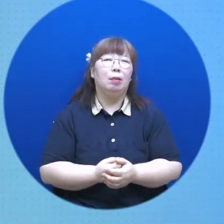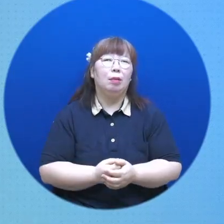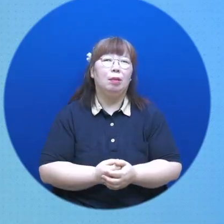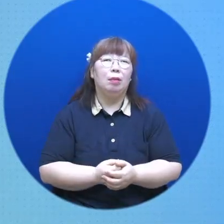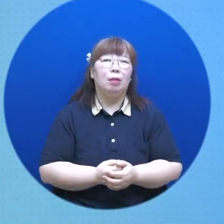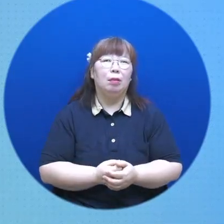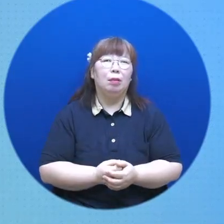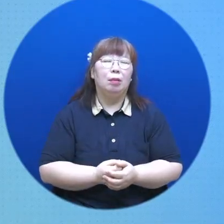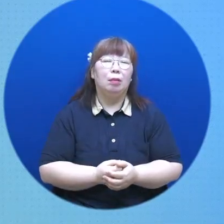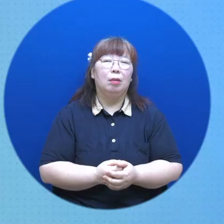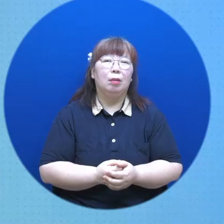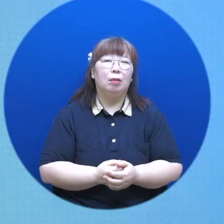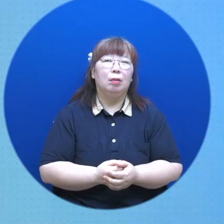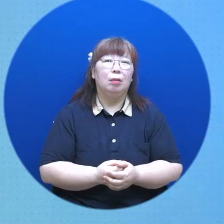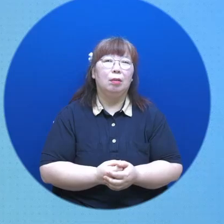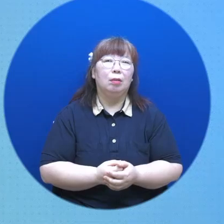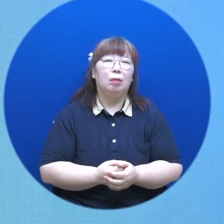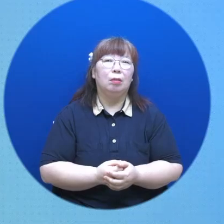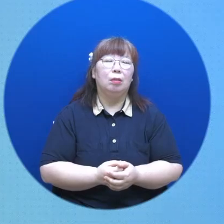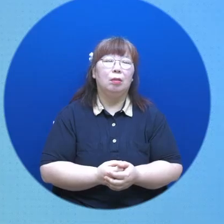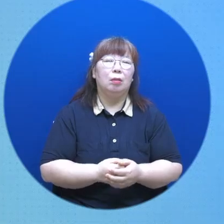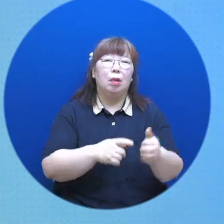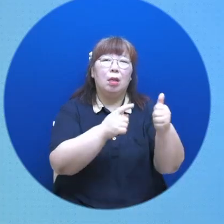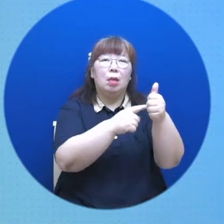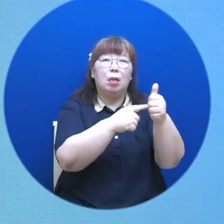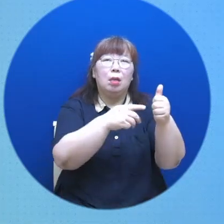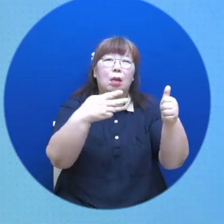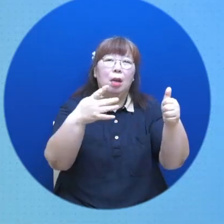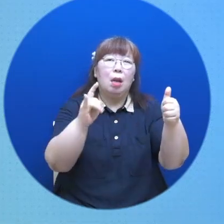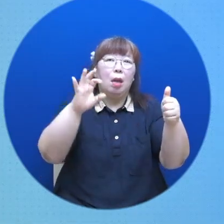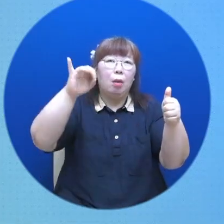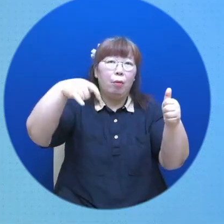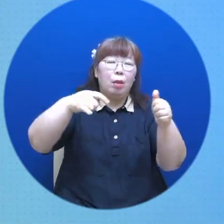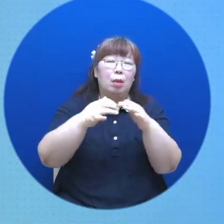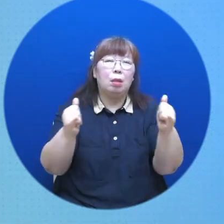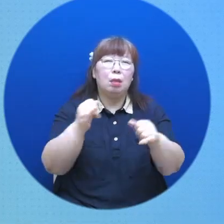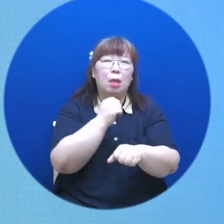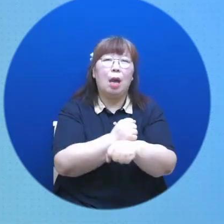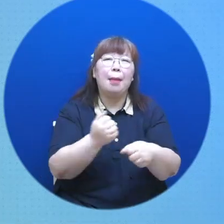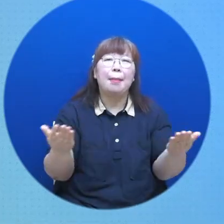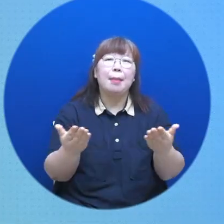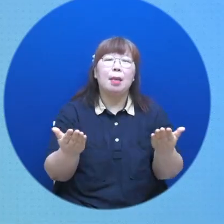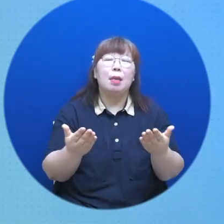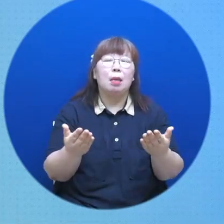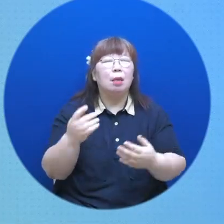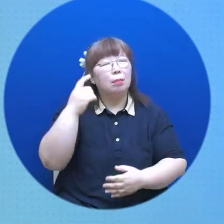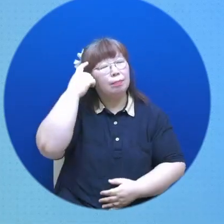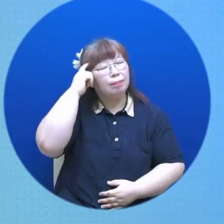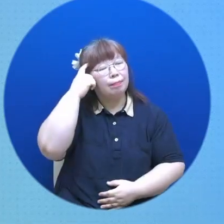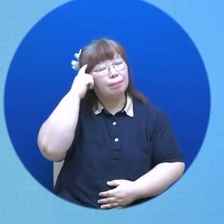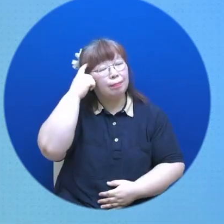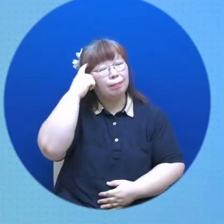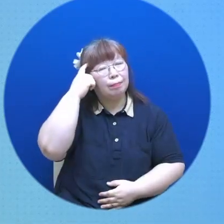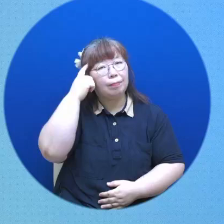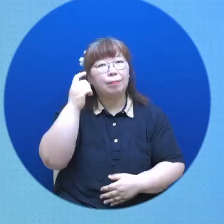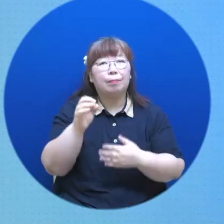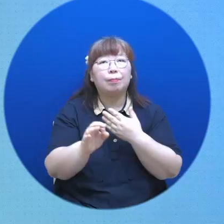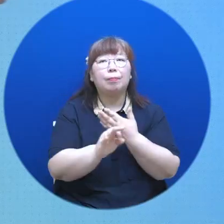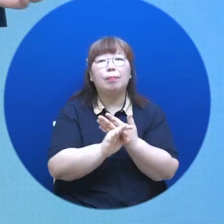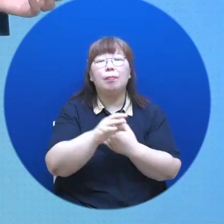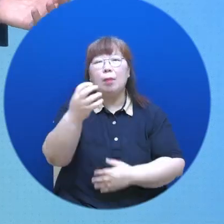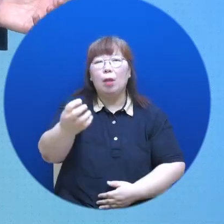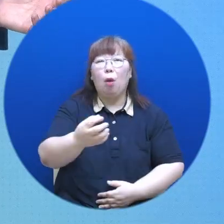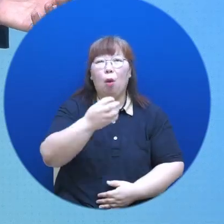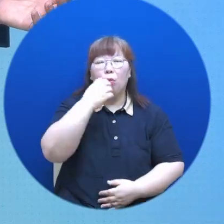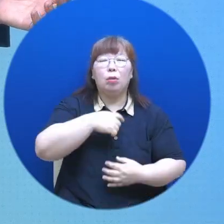우리는 레위인이 했던 일들을 상상할 때 보통 이런 상상을 합니다. 거룩한